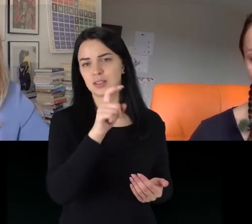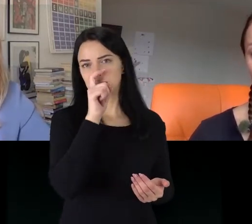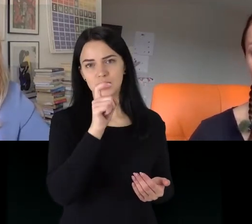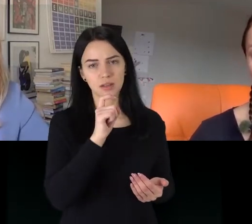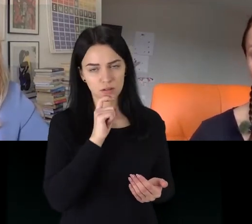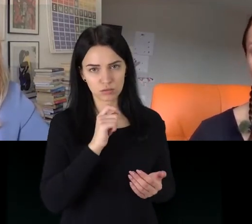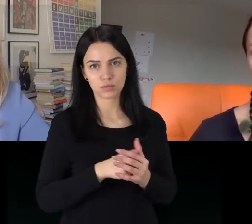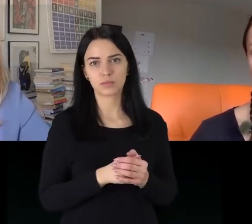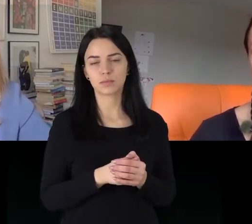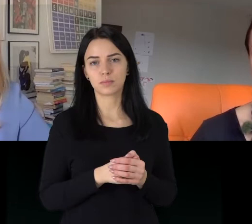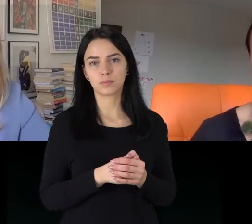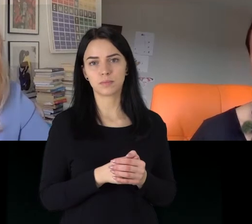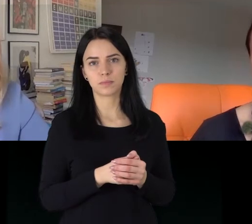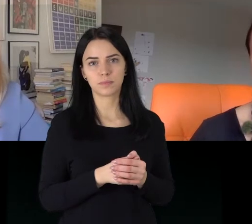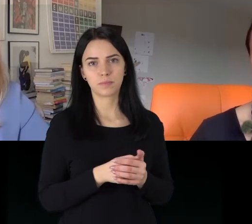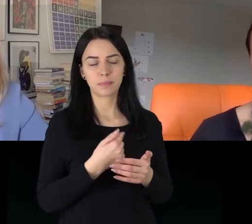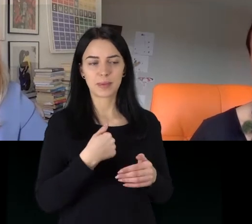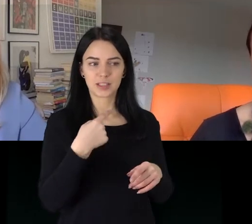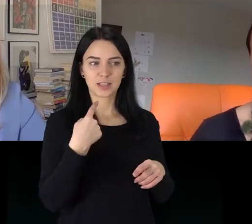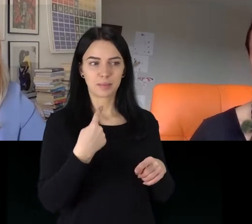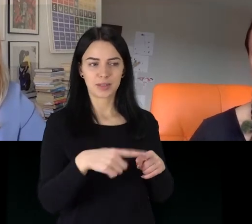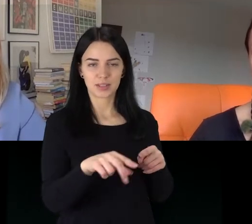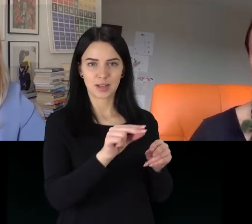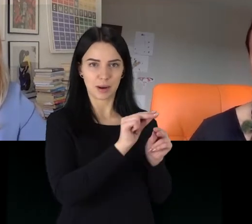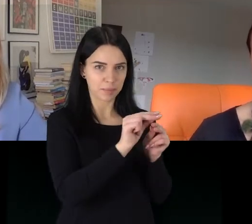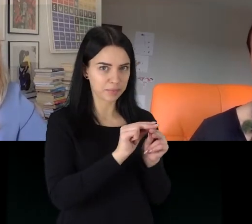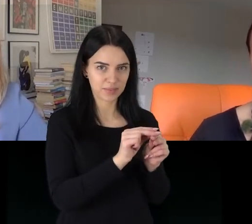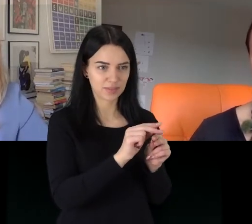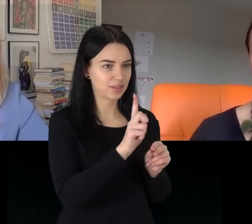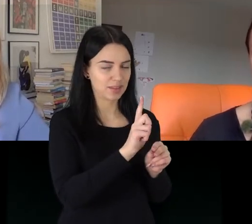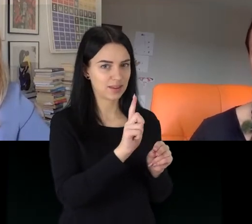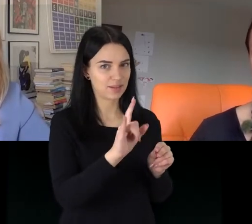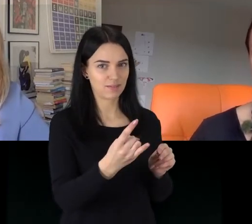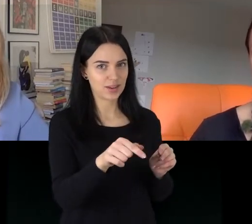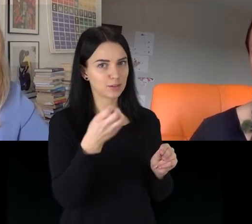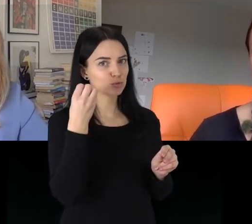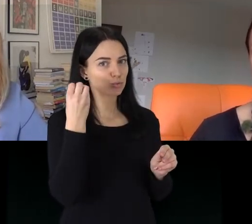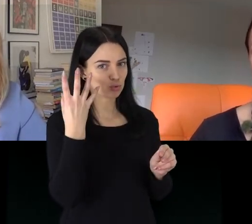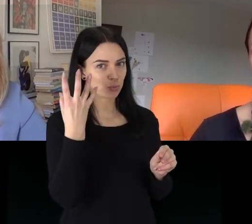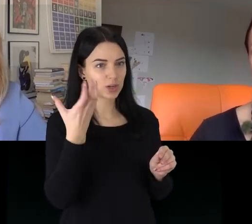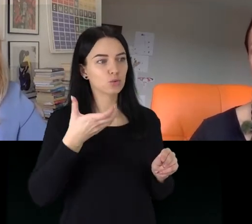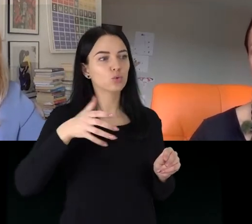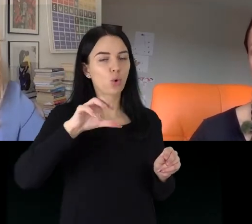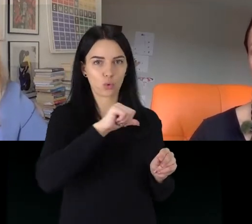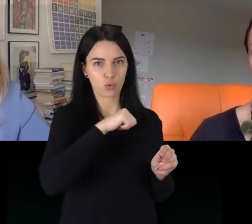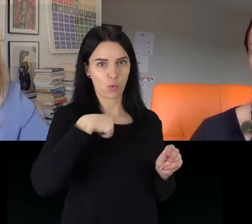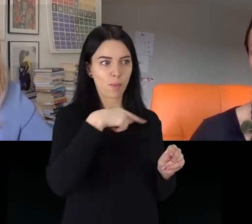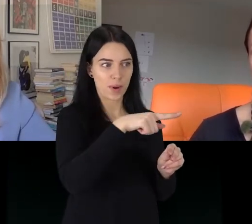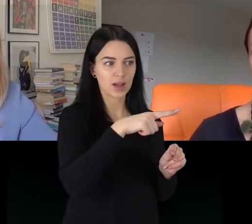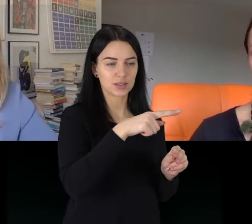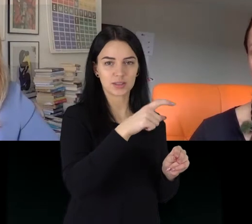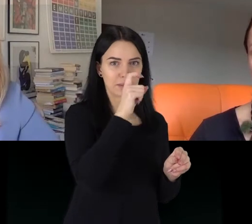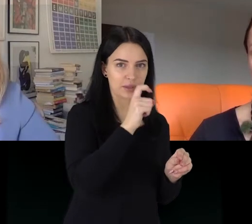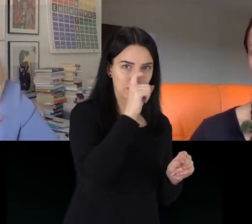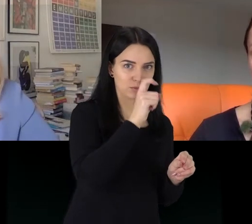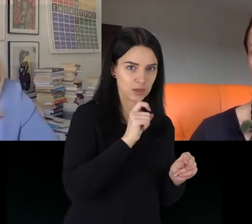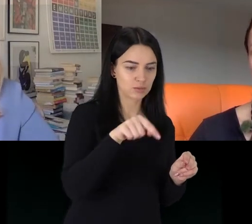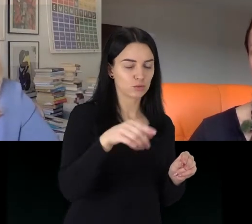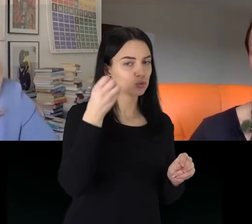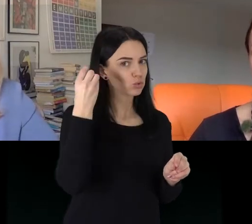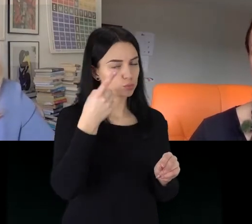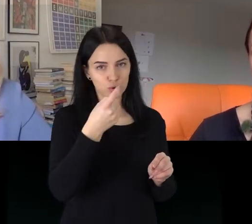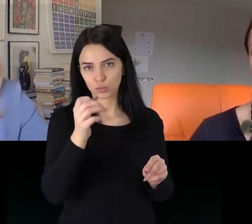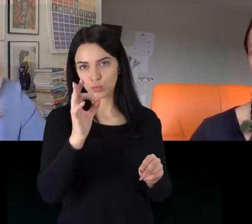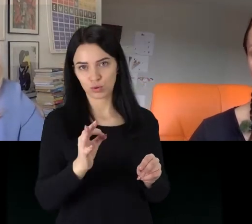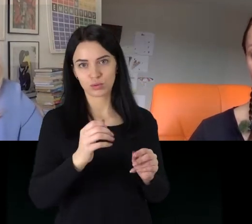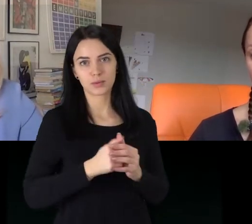ar ne? Tai mes iš karto taisom, kad supranta ir viską ir dar daugiau negu jūs įsivaizduojat, 100% supranta, ar ne?